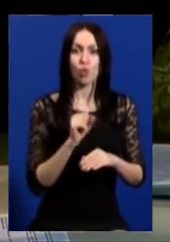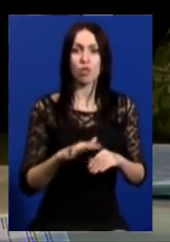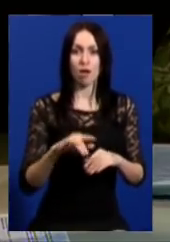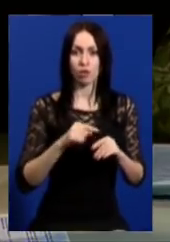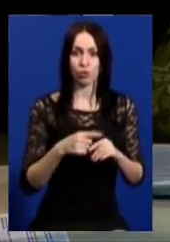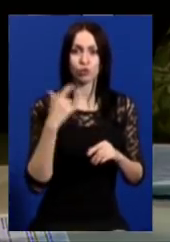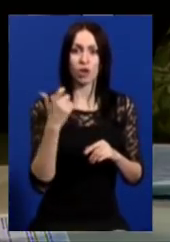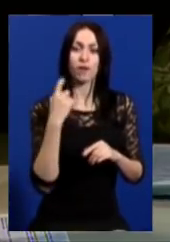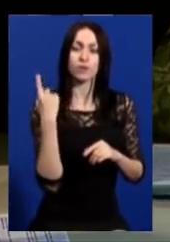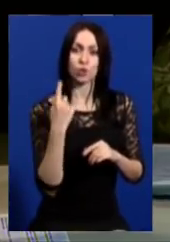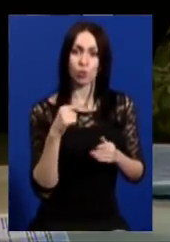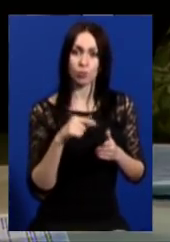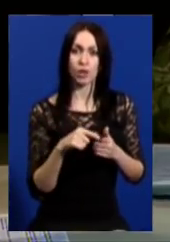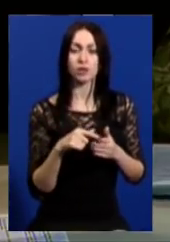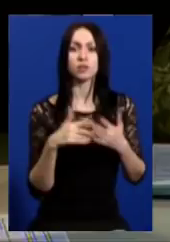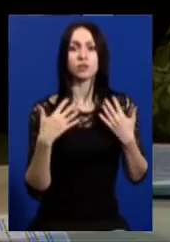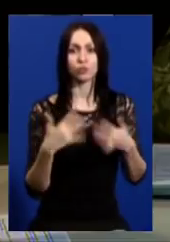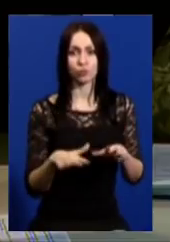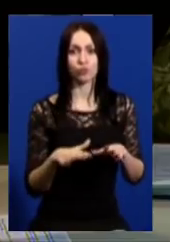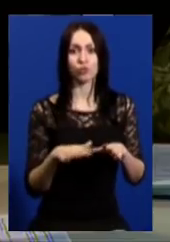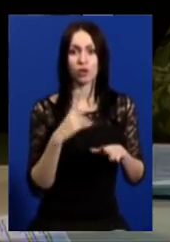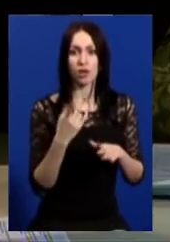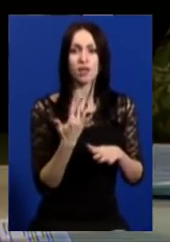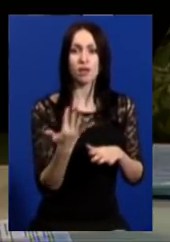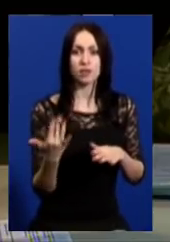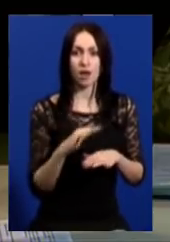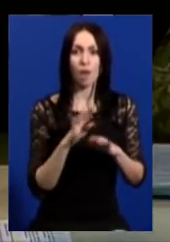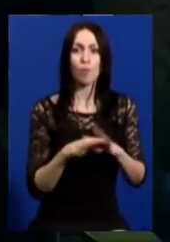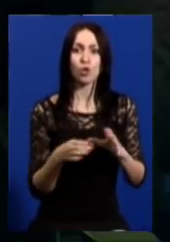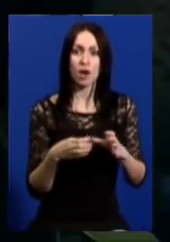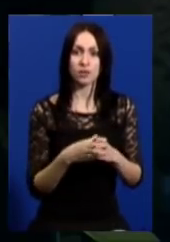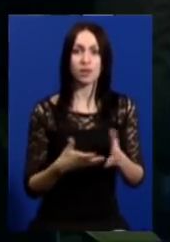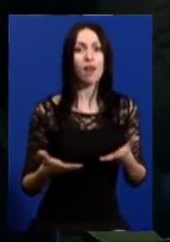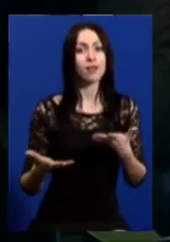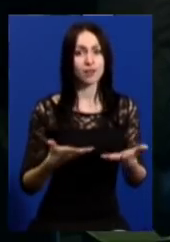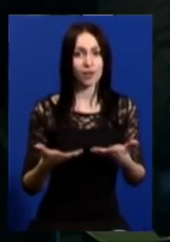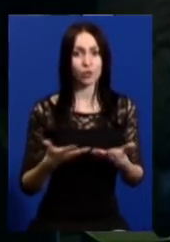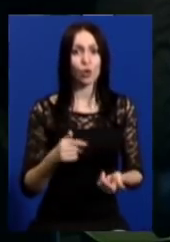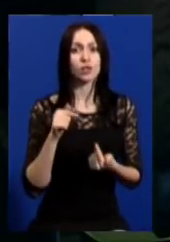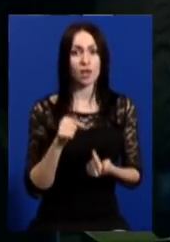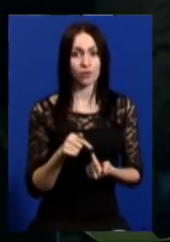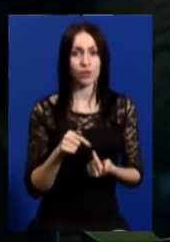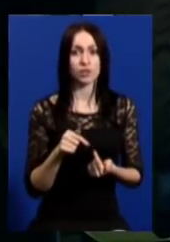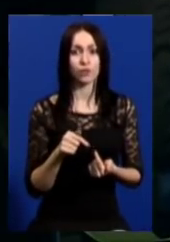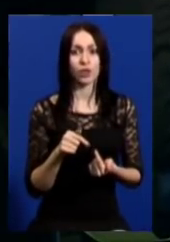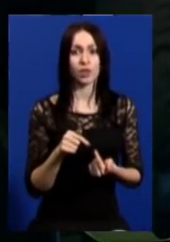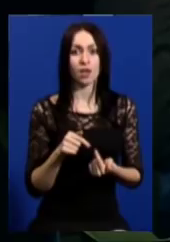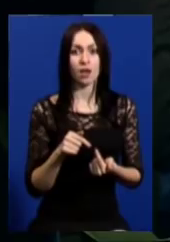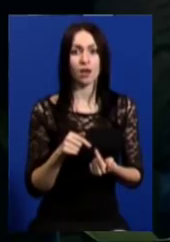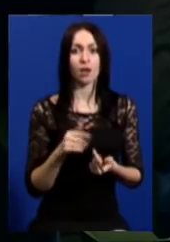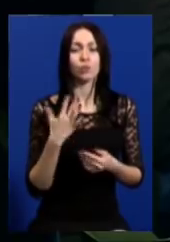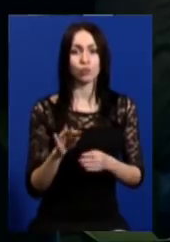області розгорнуто декілька підрозділів, котрі відповідно